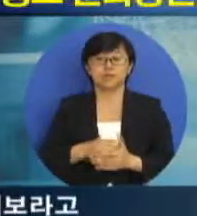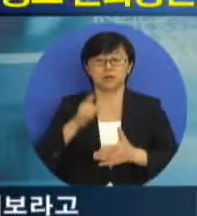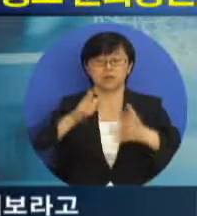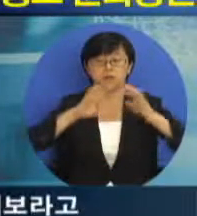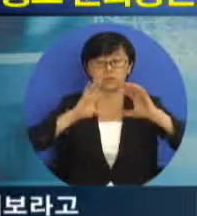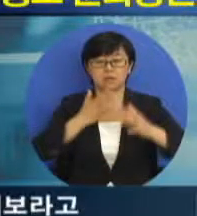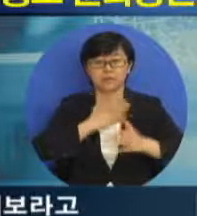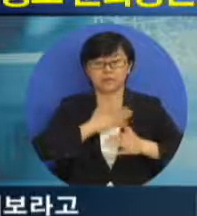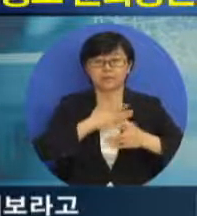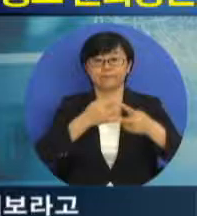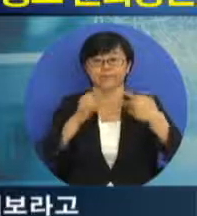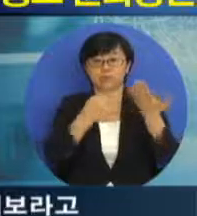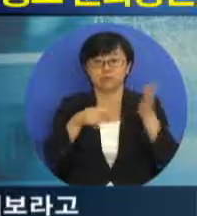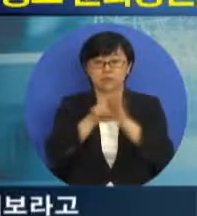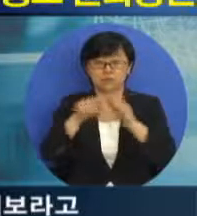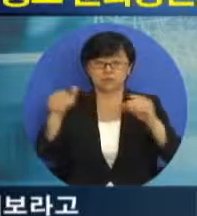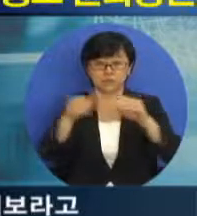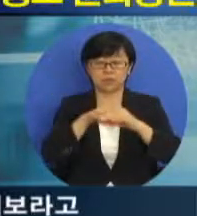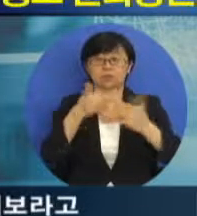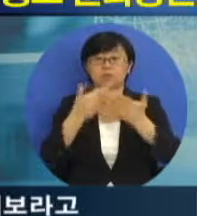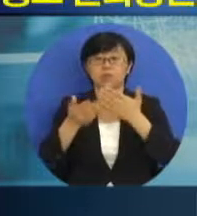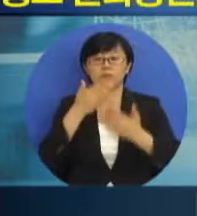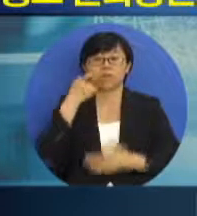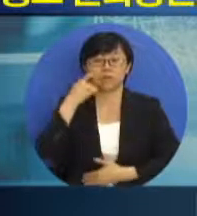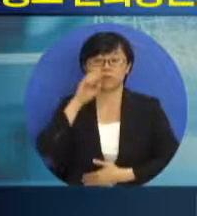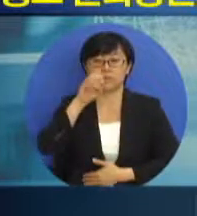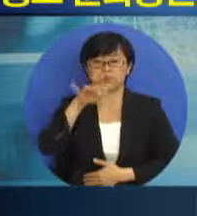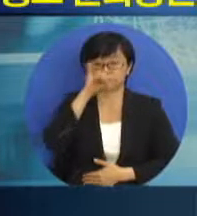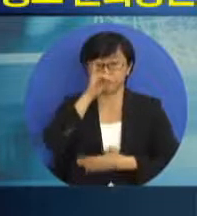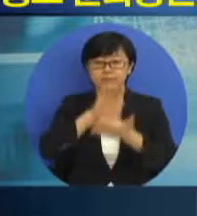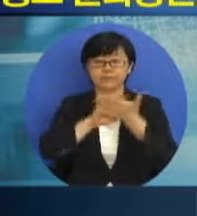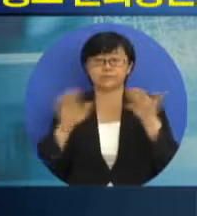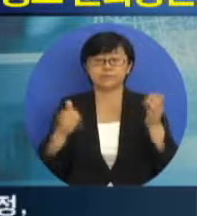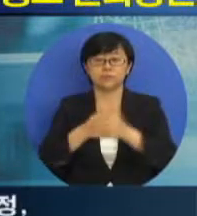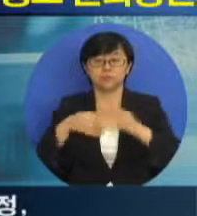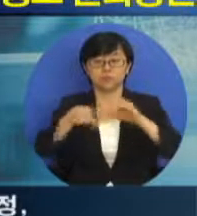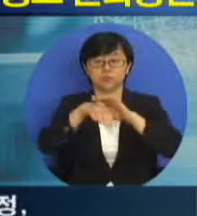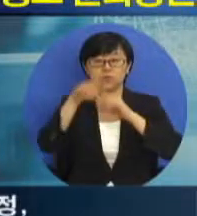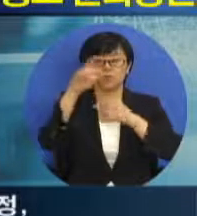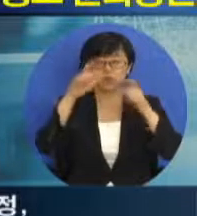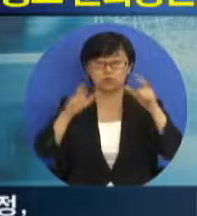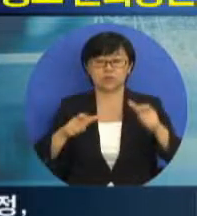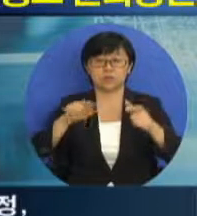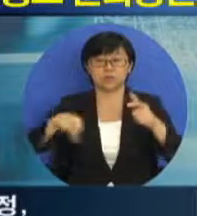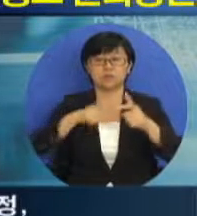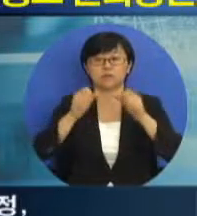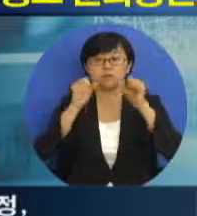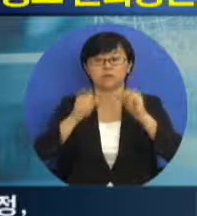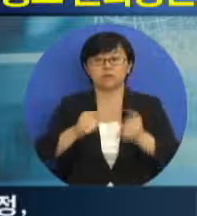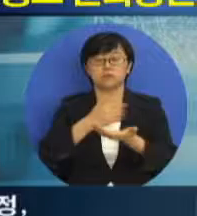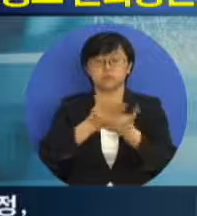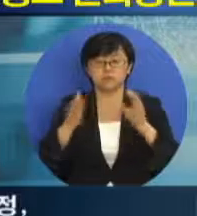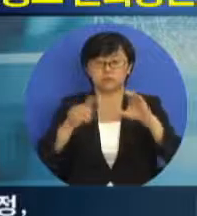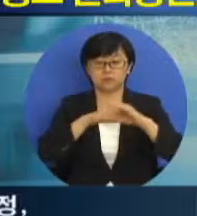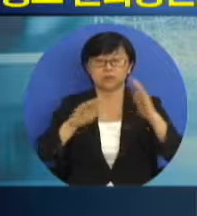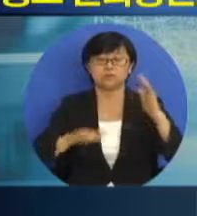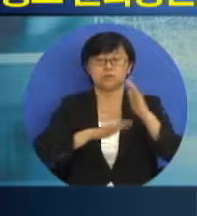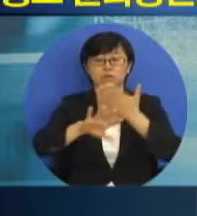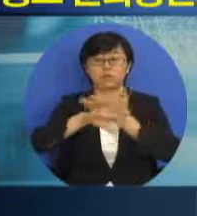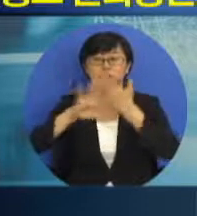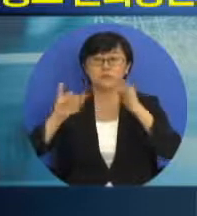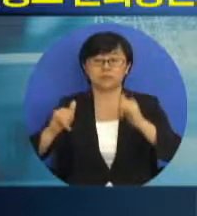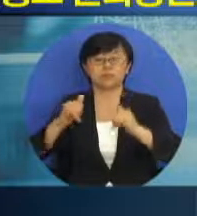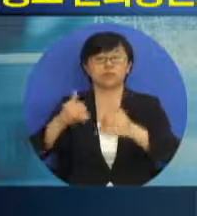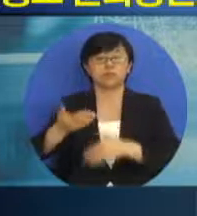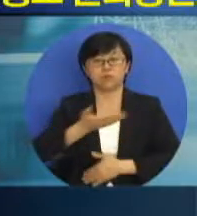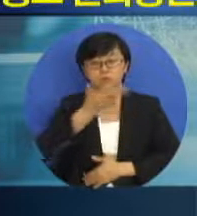한 나라의 정서를 이해하려면 문화를 접해보라고 많이들 얘기하시는데요. 종로구에서 관내 거주하고 있는 다문화가정,